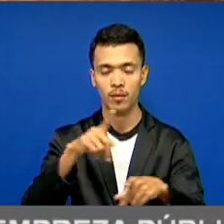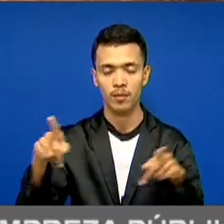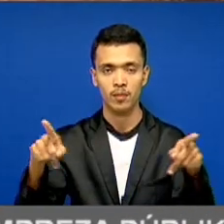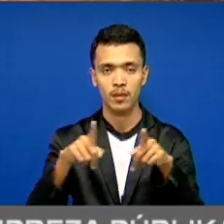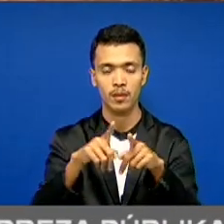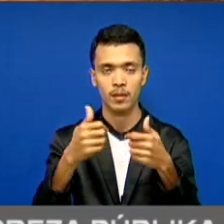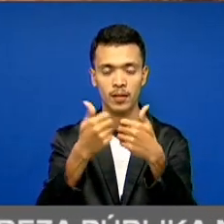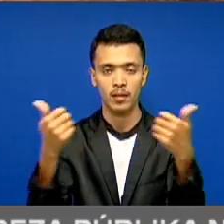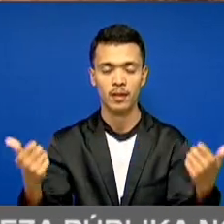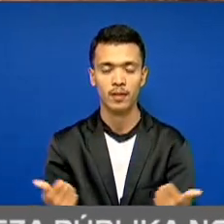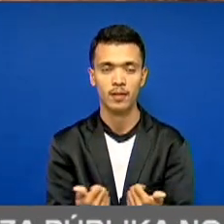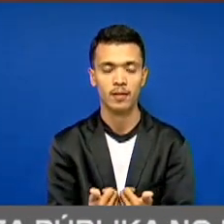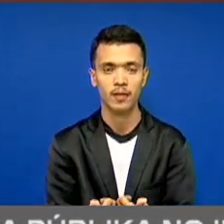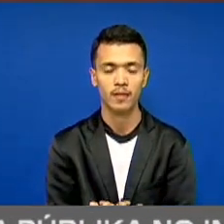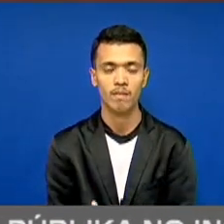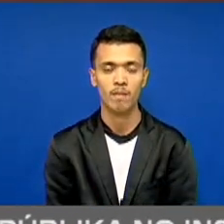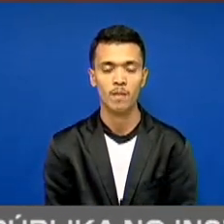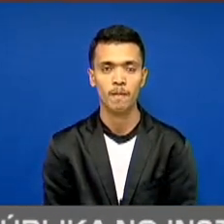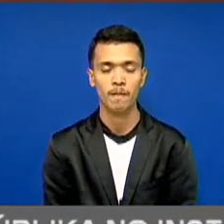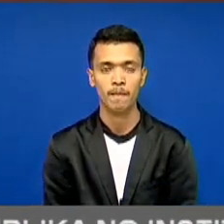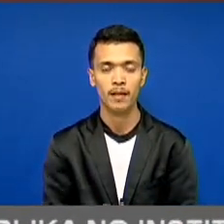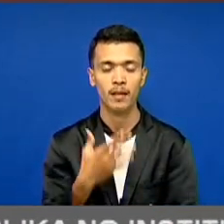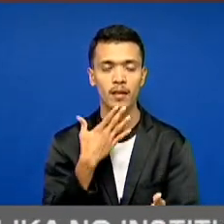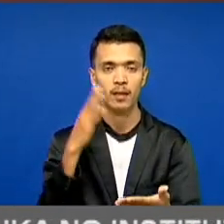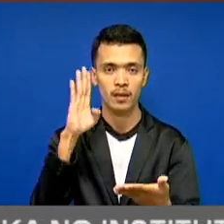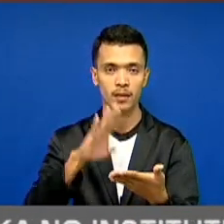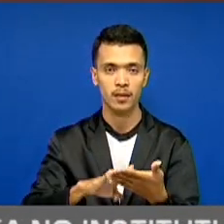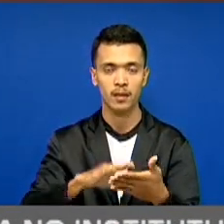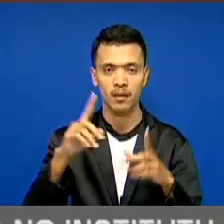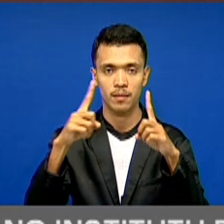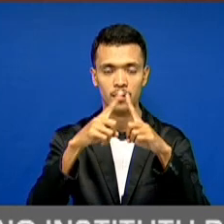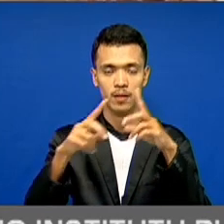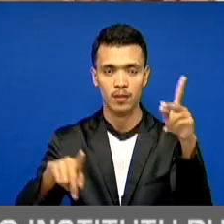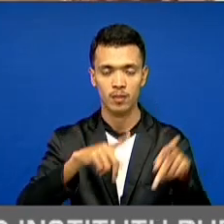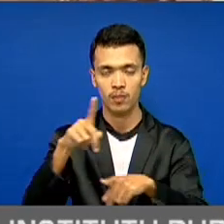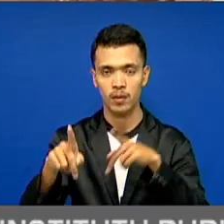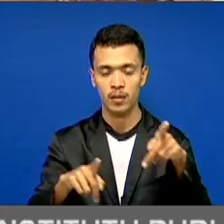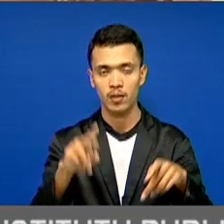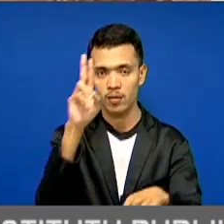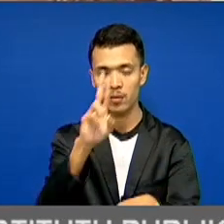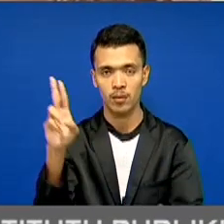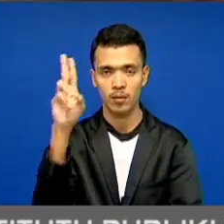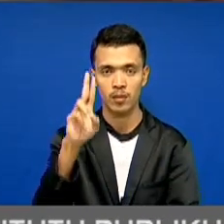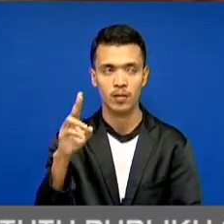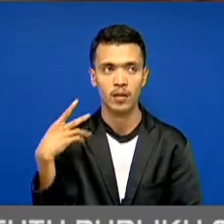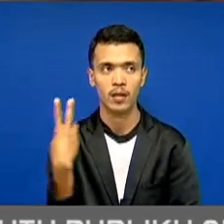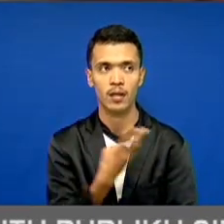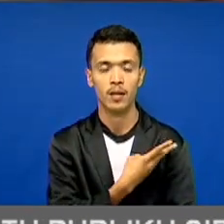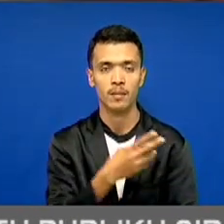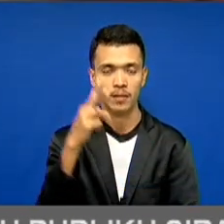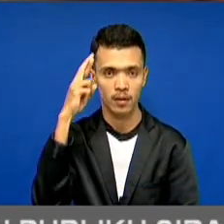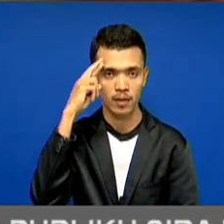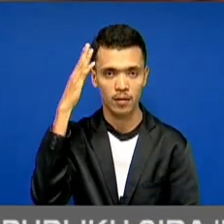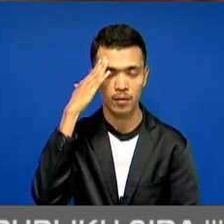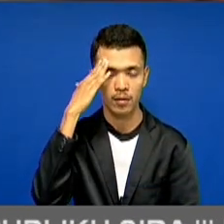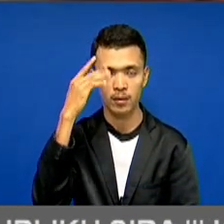aldeia Lialeleixo no Caicido la suficiente ba comunidade sira a tu consumo. A mí me reconoce también antes, a mí